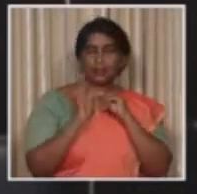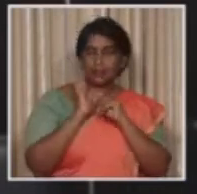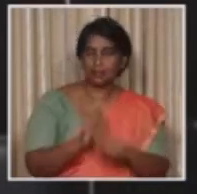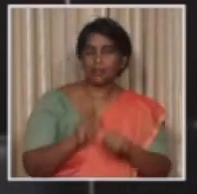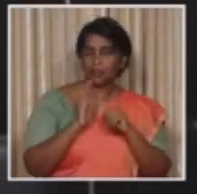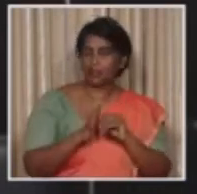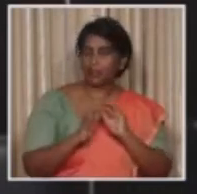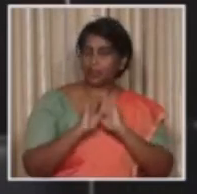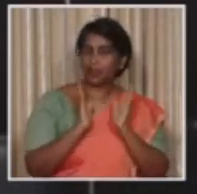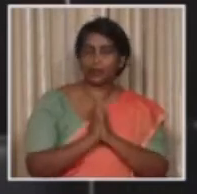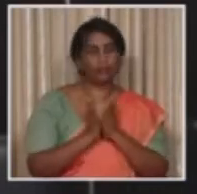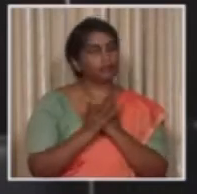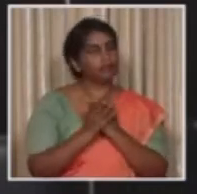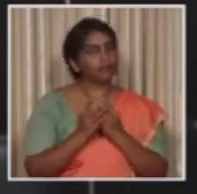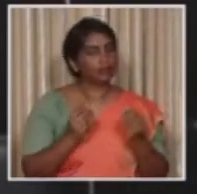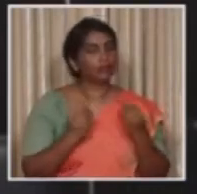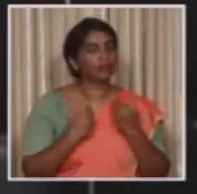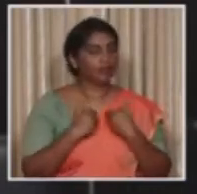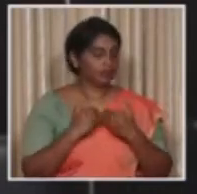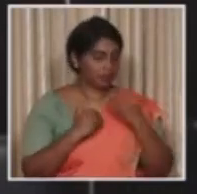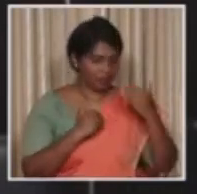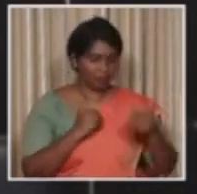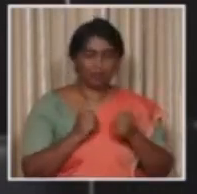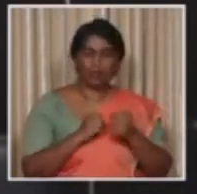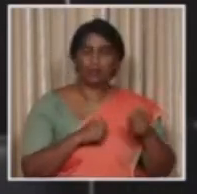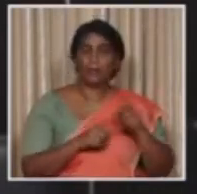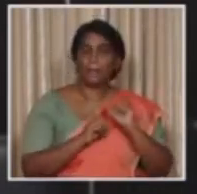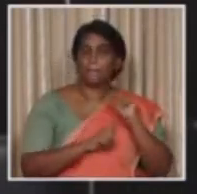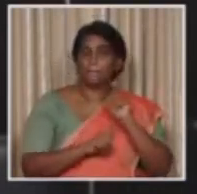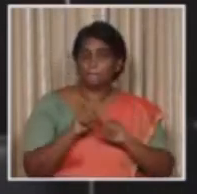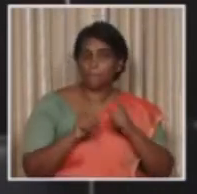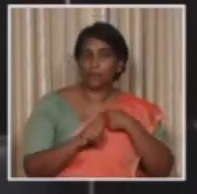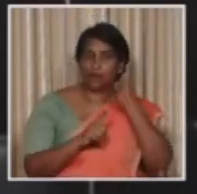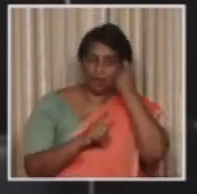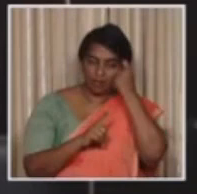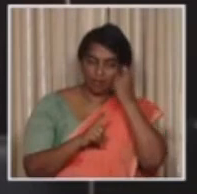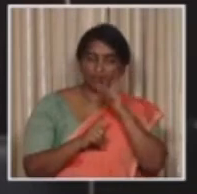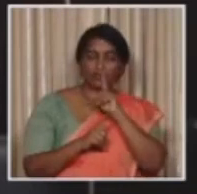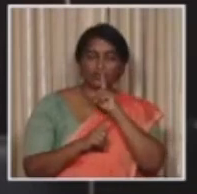අසාධාරණකම් ඉවර කළා. අපි ඉස්සරහට යන්න මේ පාර්ලිමේන්තුව